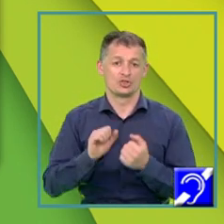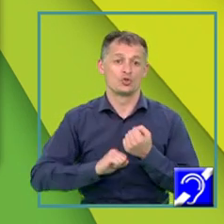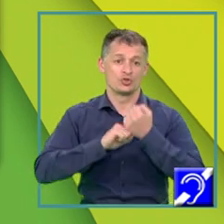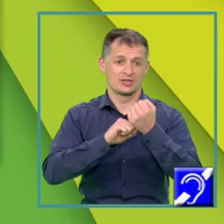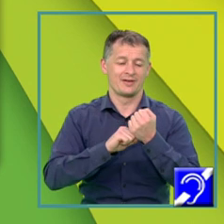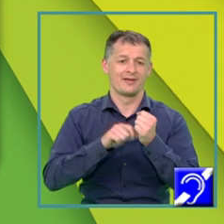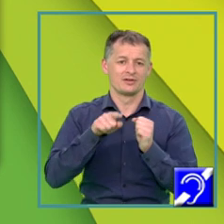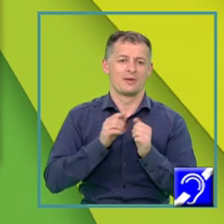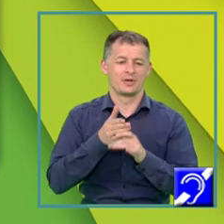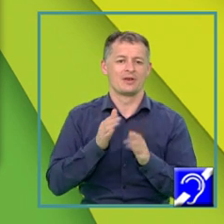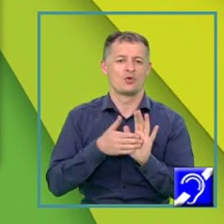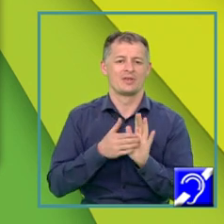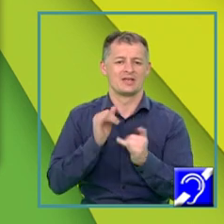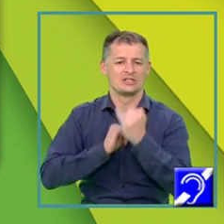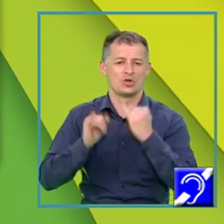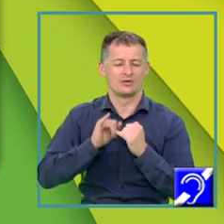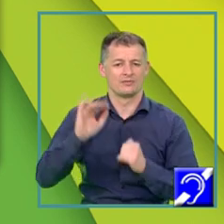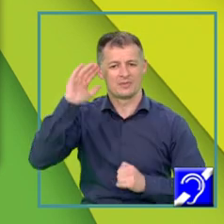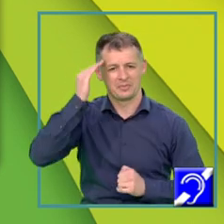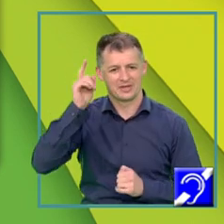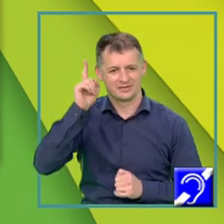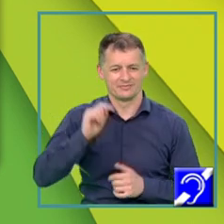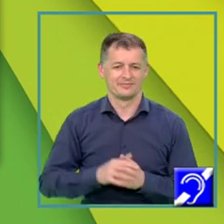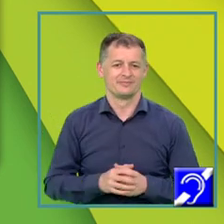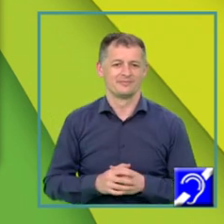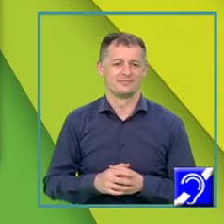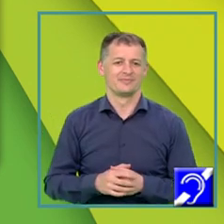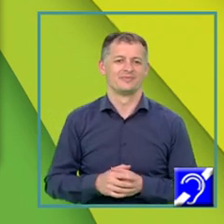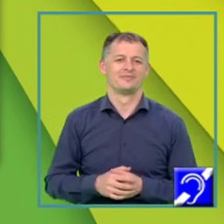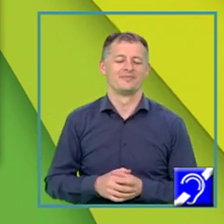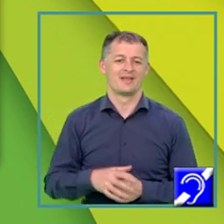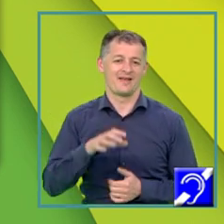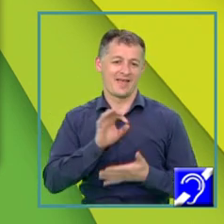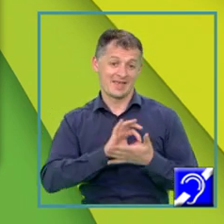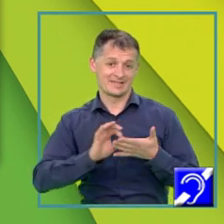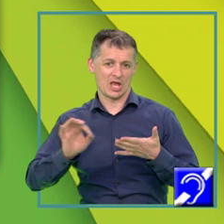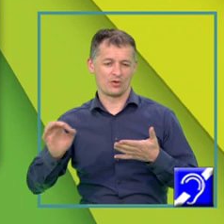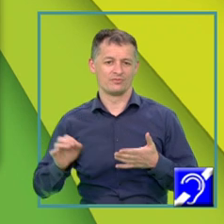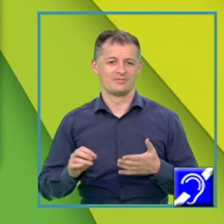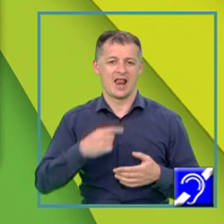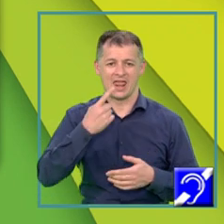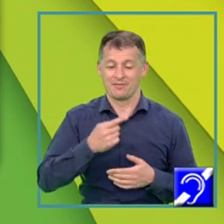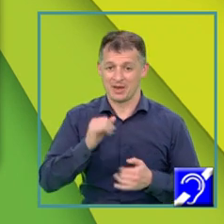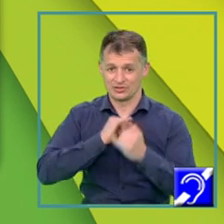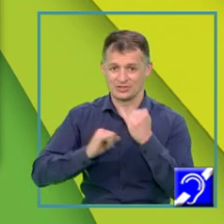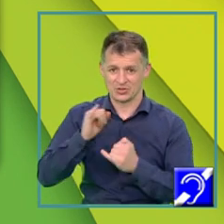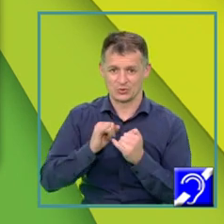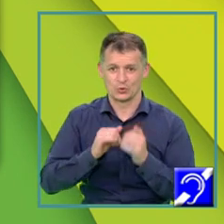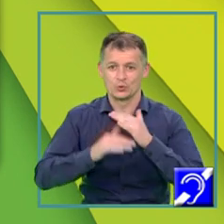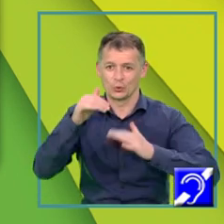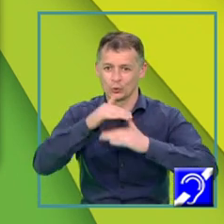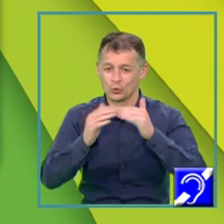argument istoric. Vă readuc aminte nota, totuși ne găsim la eseu. limbaj istoric, o structură a prezentării